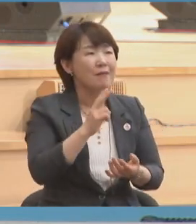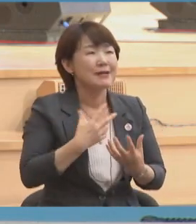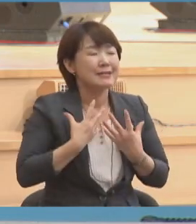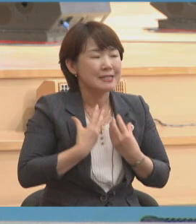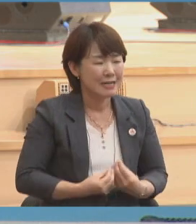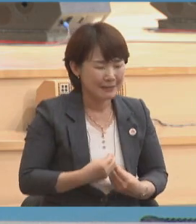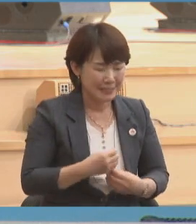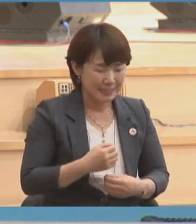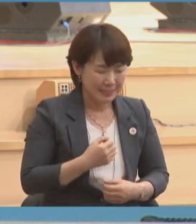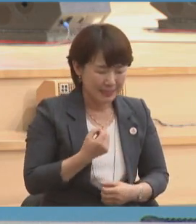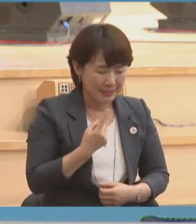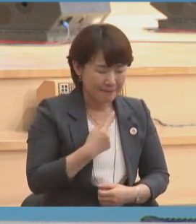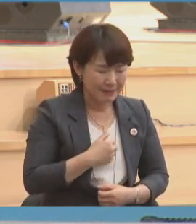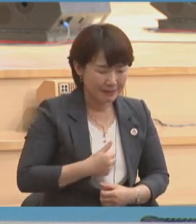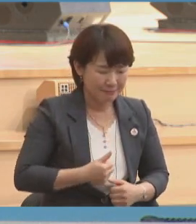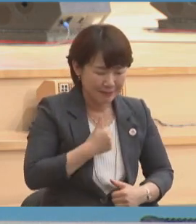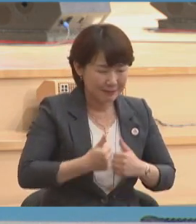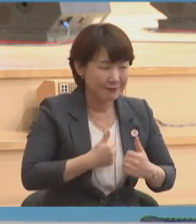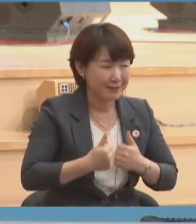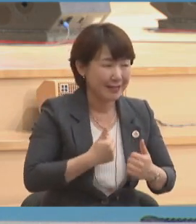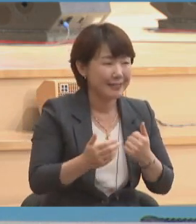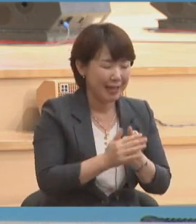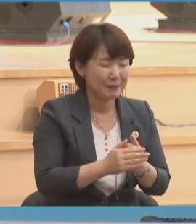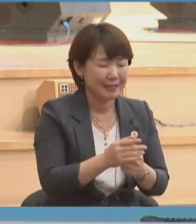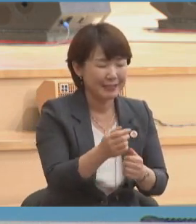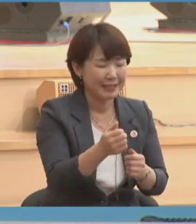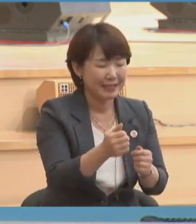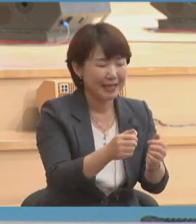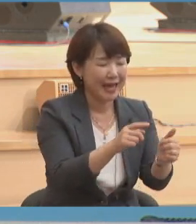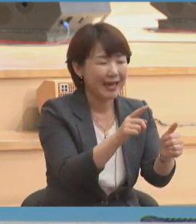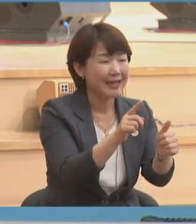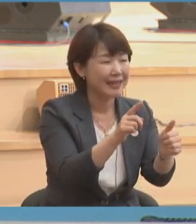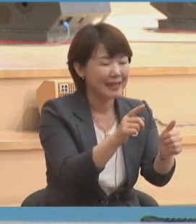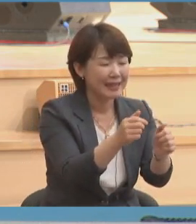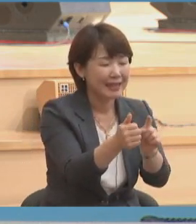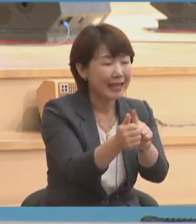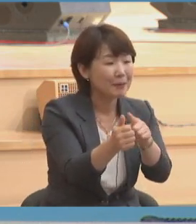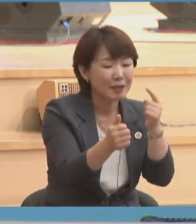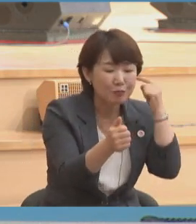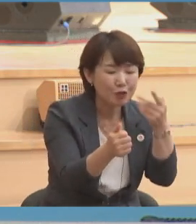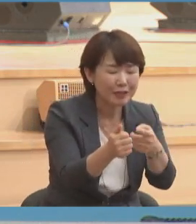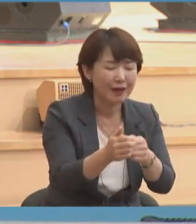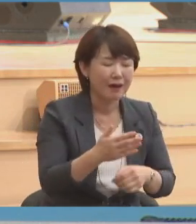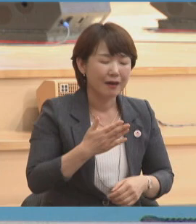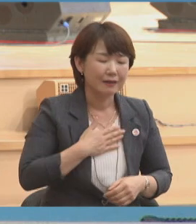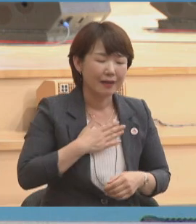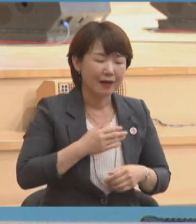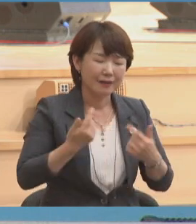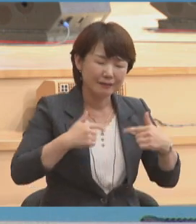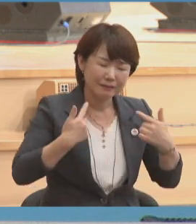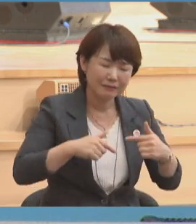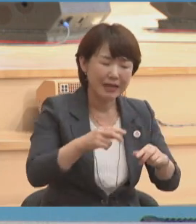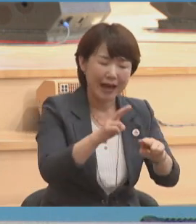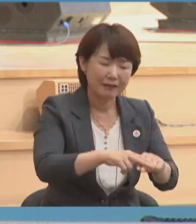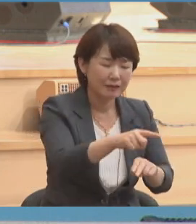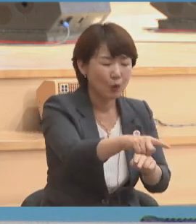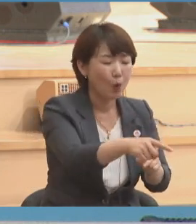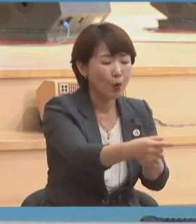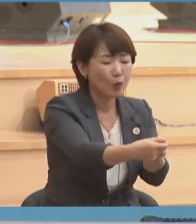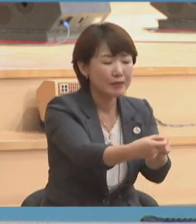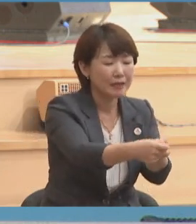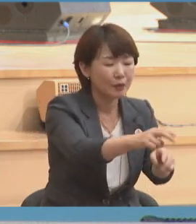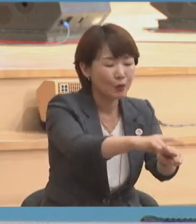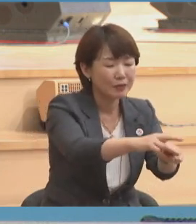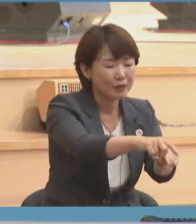속이 상하더래요. 그래서 남편에게 슬쩍 뭐라 물었냐면, 내가 늘 앉던 그 강대상 앞자리가